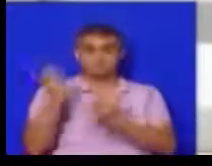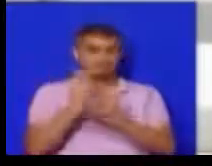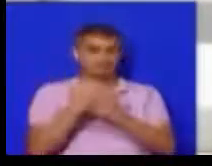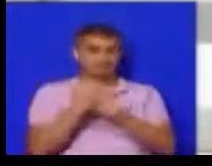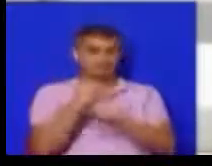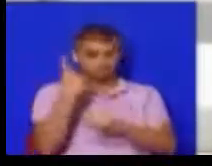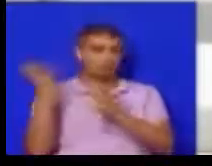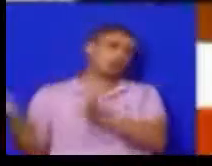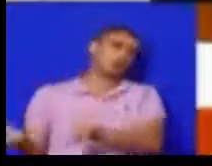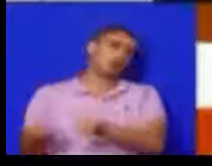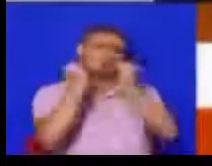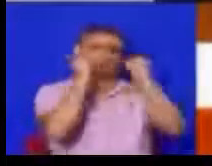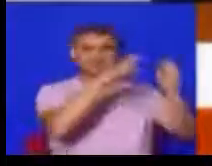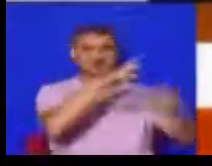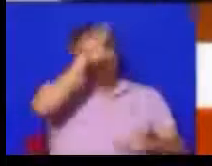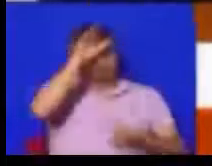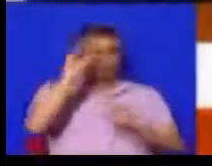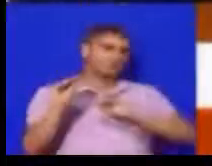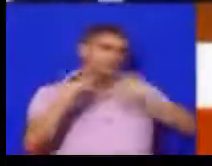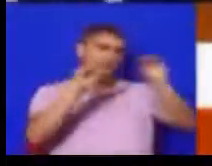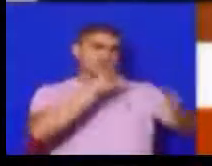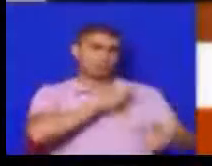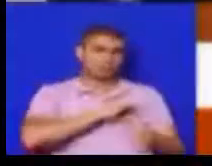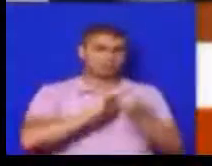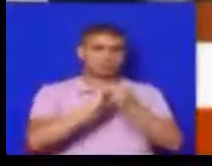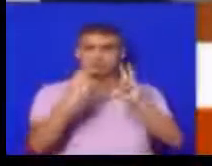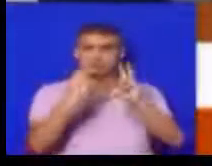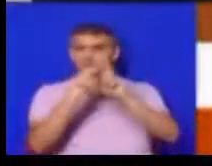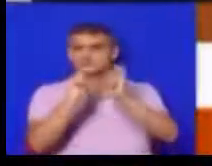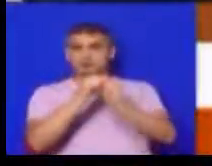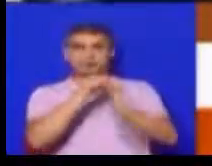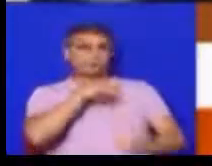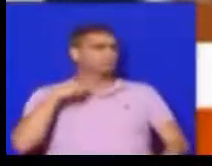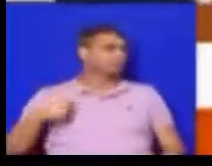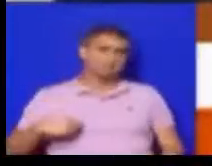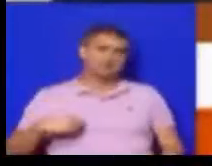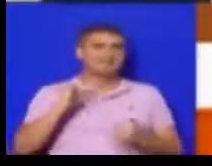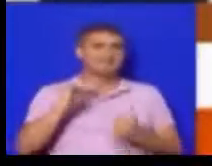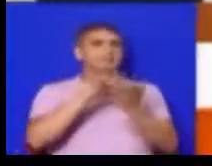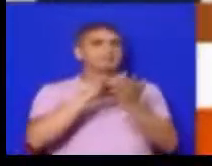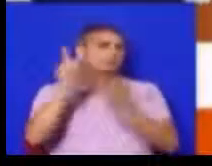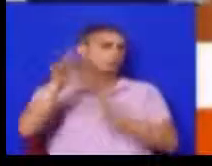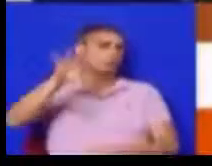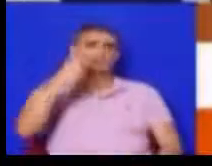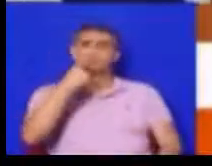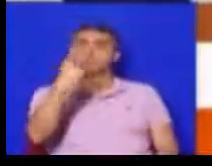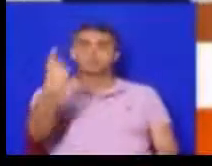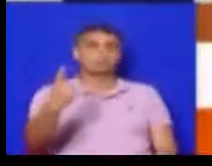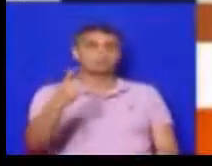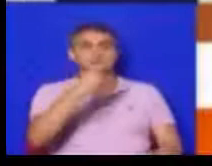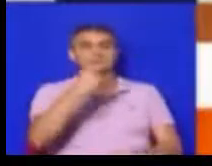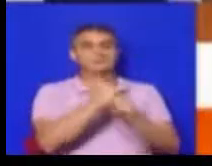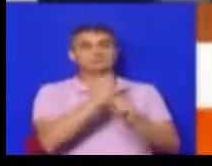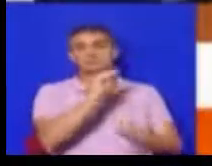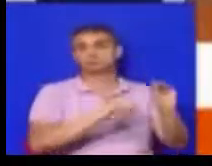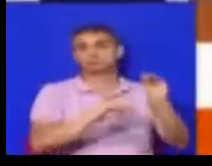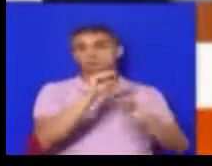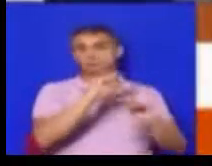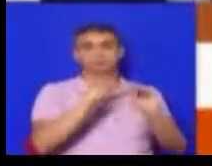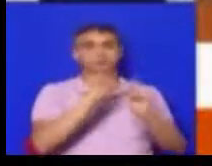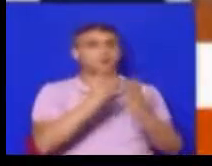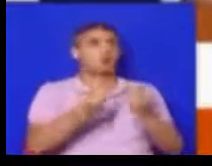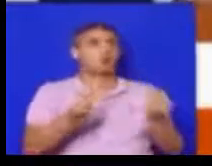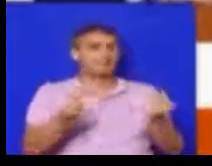יצא מאיראן, יעבור לרוסיה, לצרפת, לסין, לאיזשהו מקום שהם יבחרו, יועבד שם